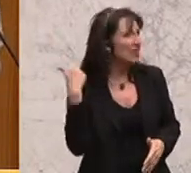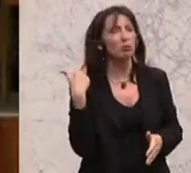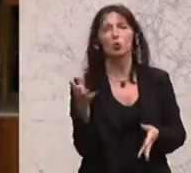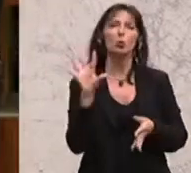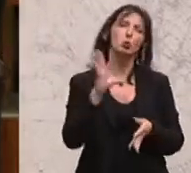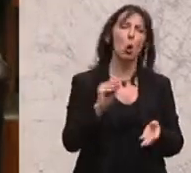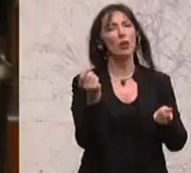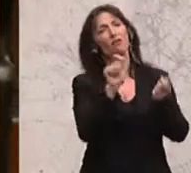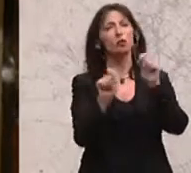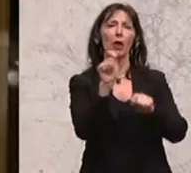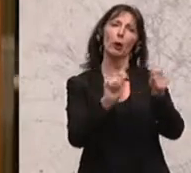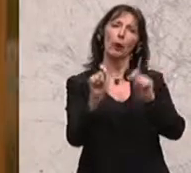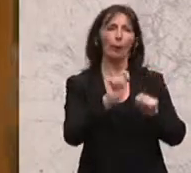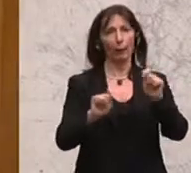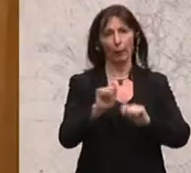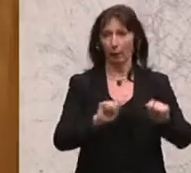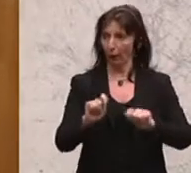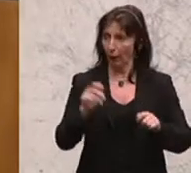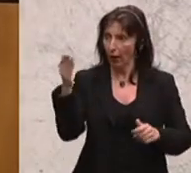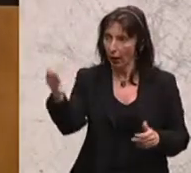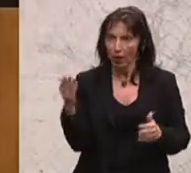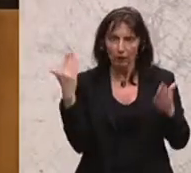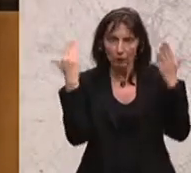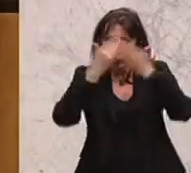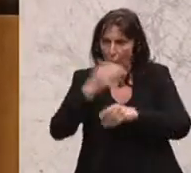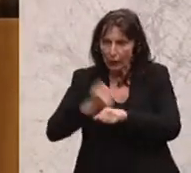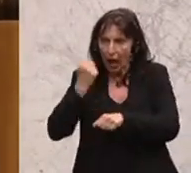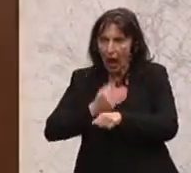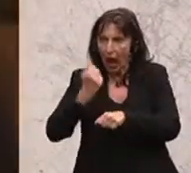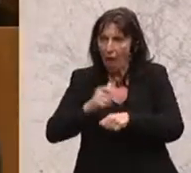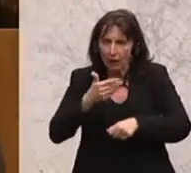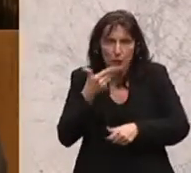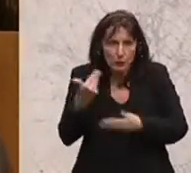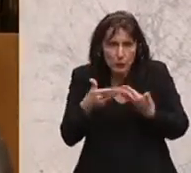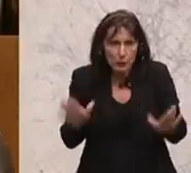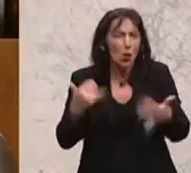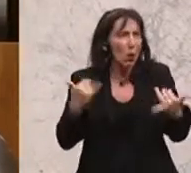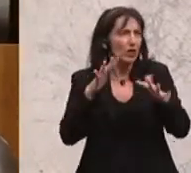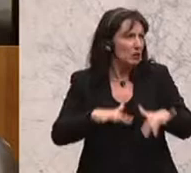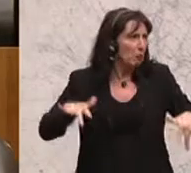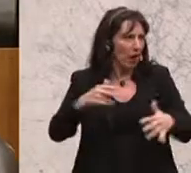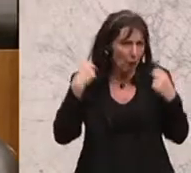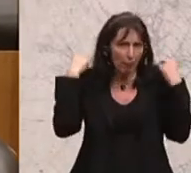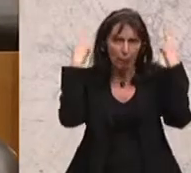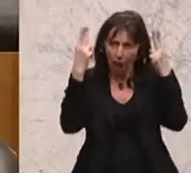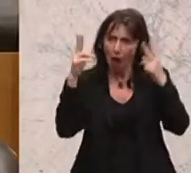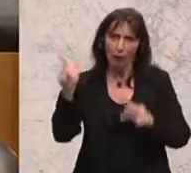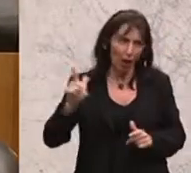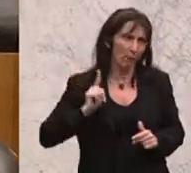in dieser Republik betrieben, eine einzige Dunkelkammer, und das Parlament wird sich das jetzt nicht mehr gefallen lassen. Sie werden es gleich